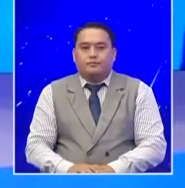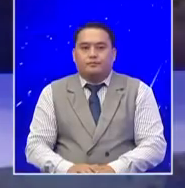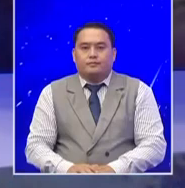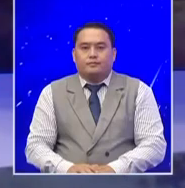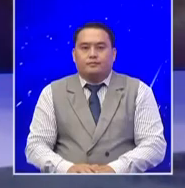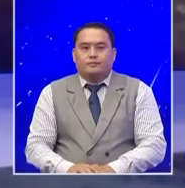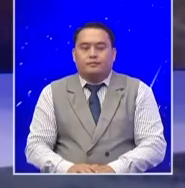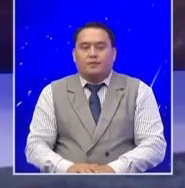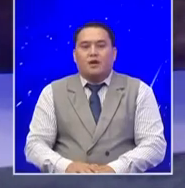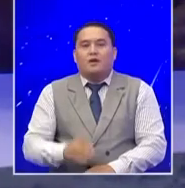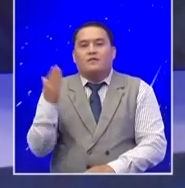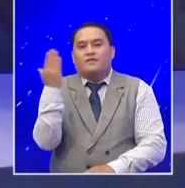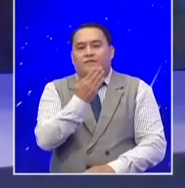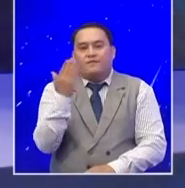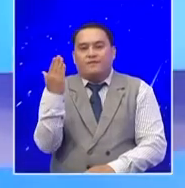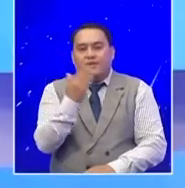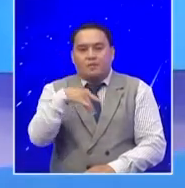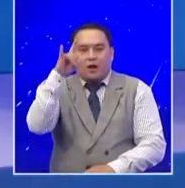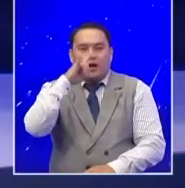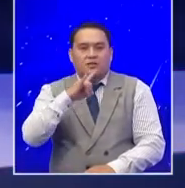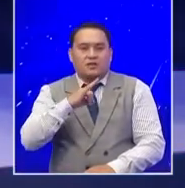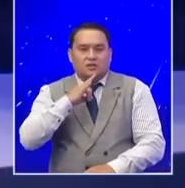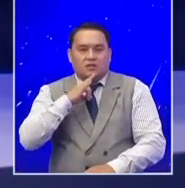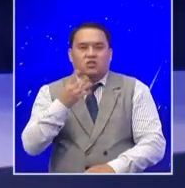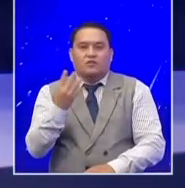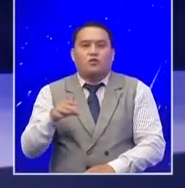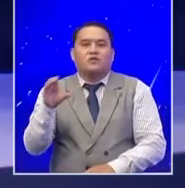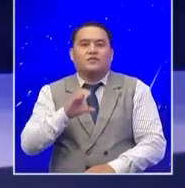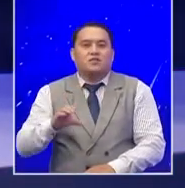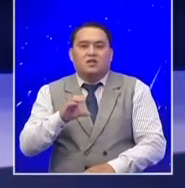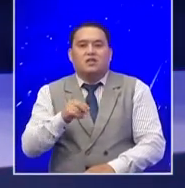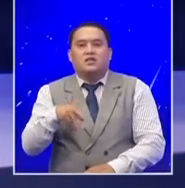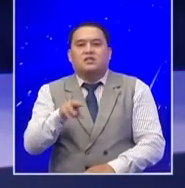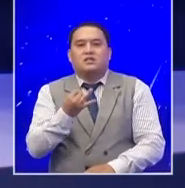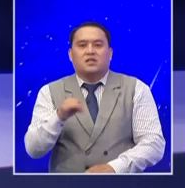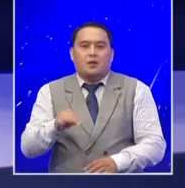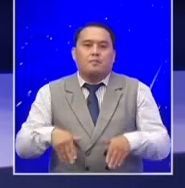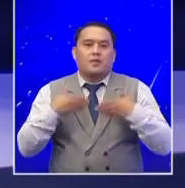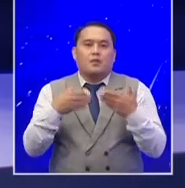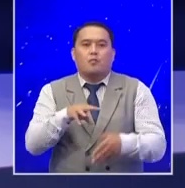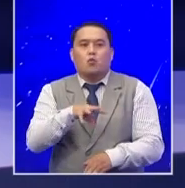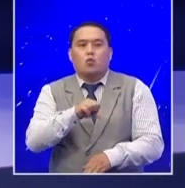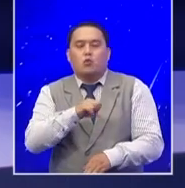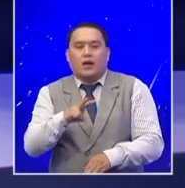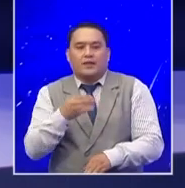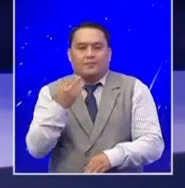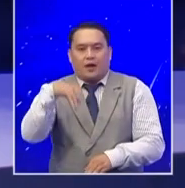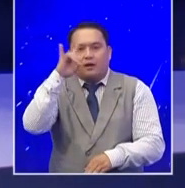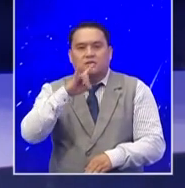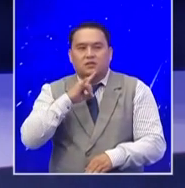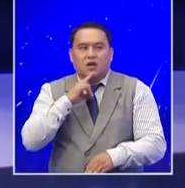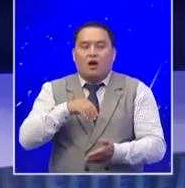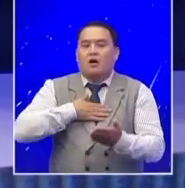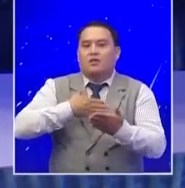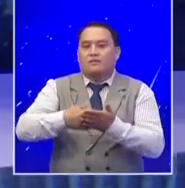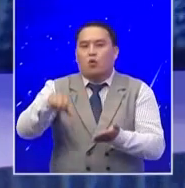Фильм «Дисней» с казахстанцами стартовал в мировом прокате. 4 сентября компания «Дисней» презентовала миру фильм «Мулан». В его съемках